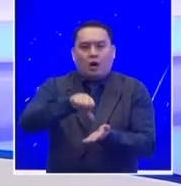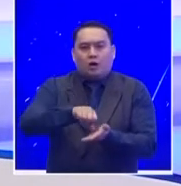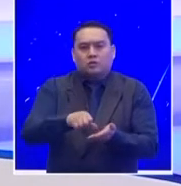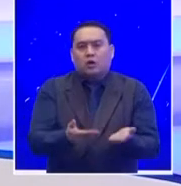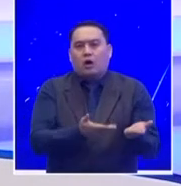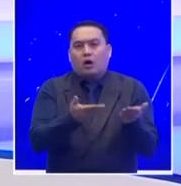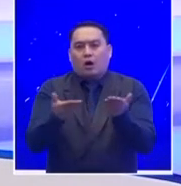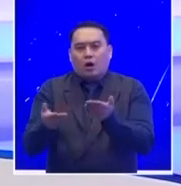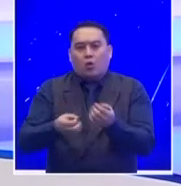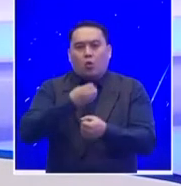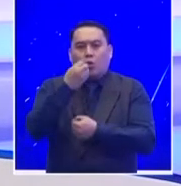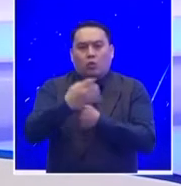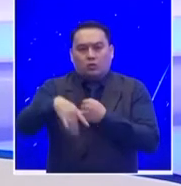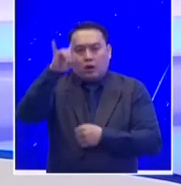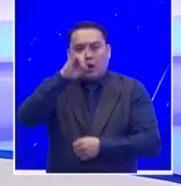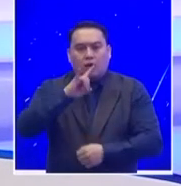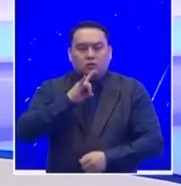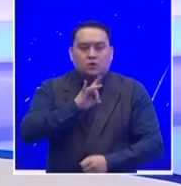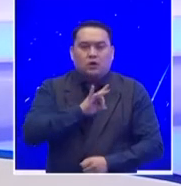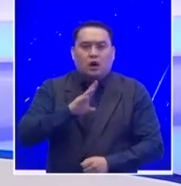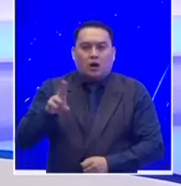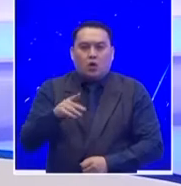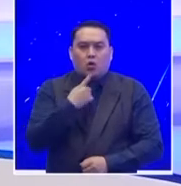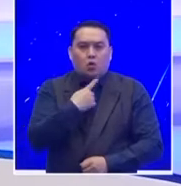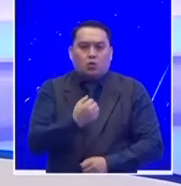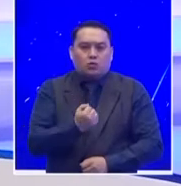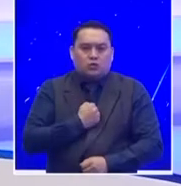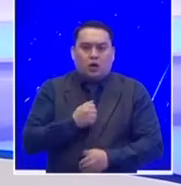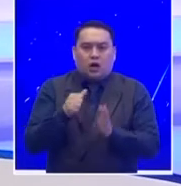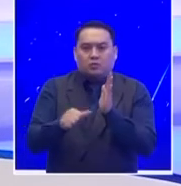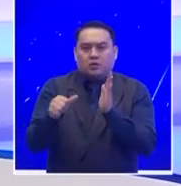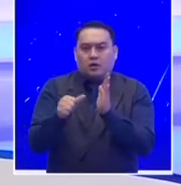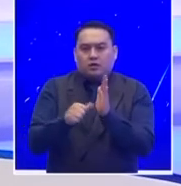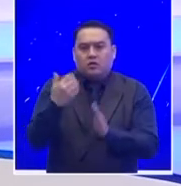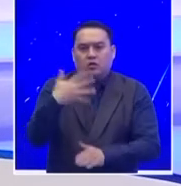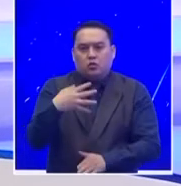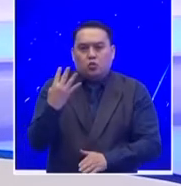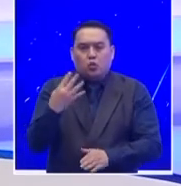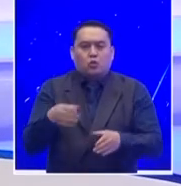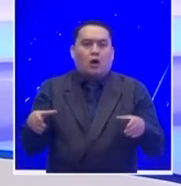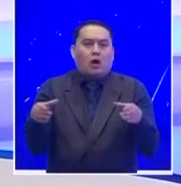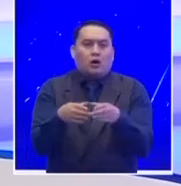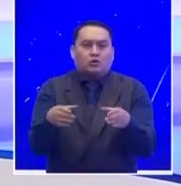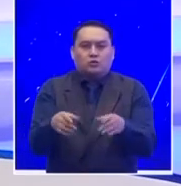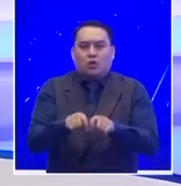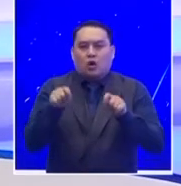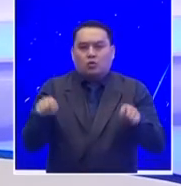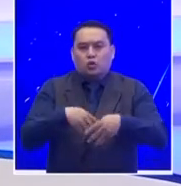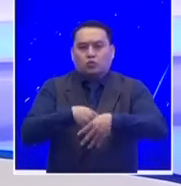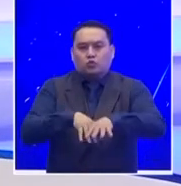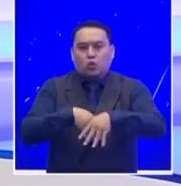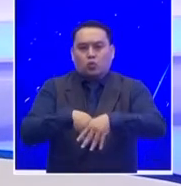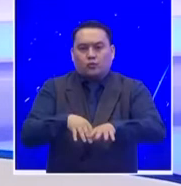шақыртылып, аймақ орталығында Қазақстан Республикасы ұлттық ұланның 66-54 әскери бөлімі салтанатты шеру